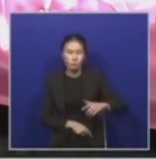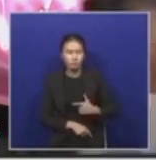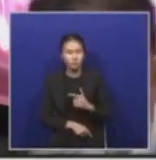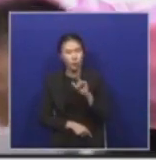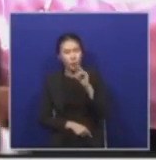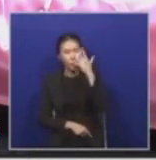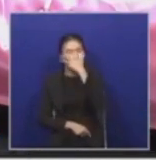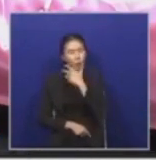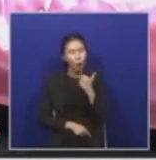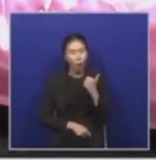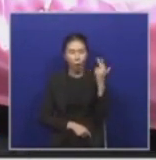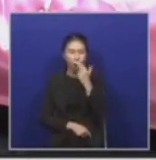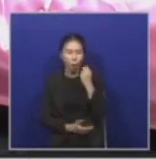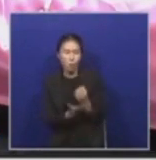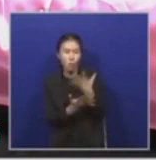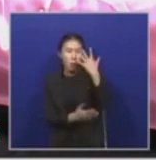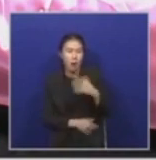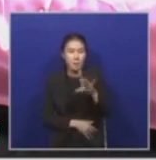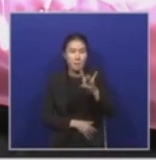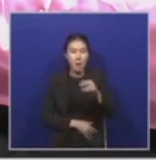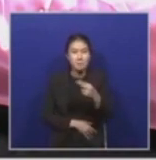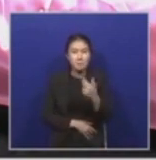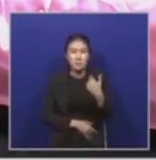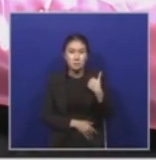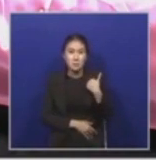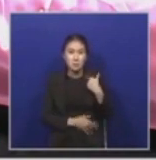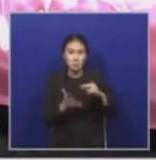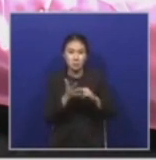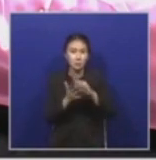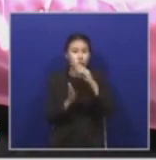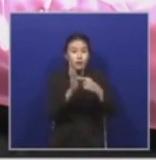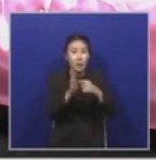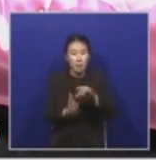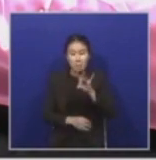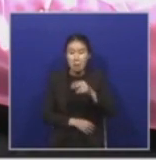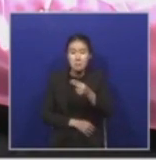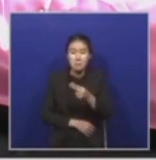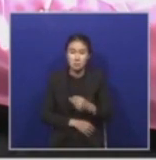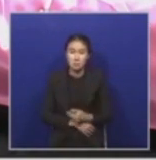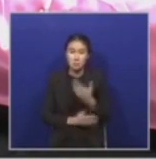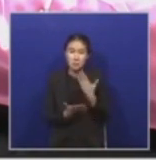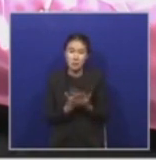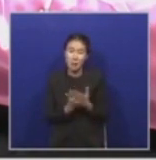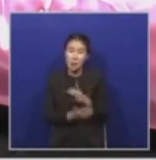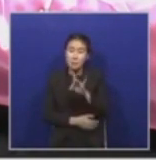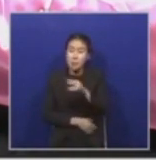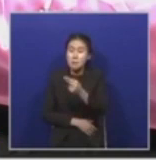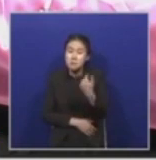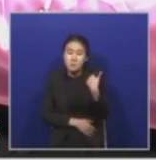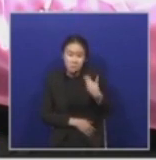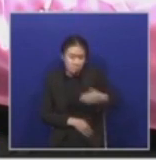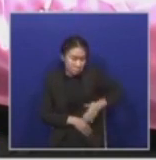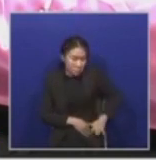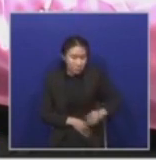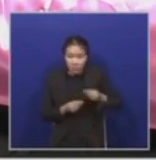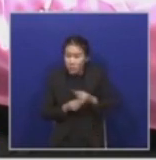สียมีเงิน 80,000 กว่าบาทผมใช้แค่ 80,000 บาทนะฮะไม่ได้ 88,000 ล้านบาทแล้วท่านจะไปแจ